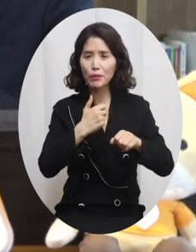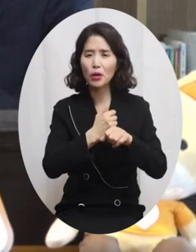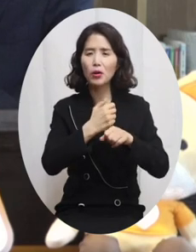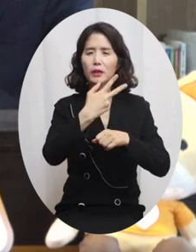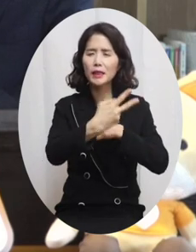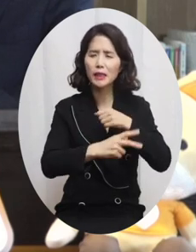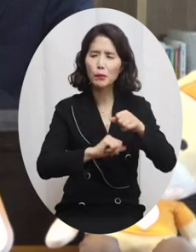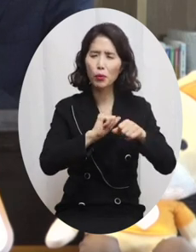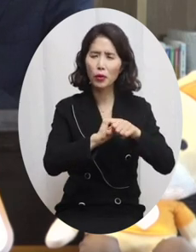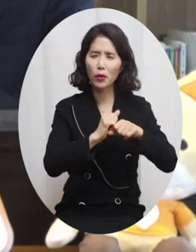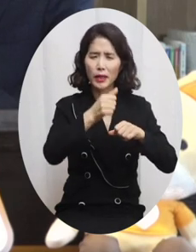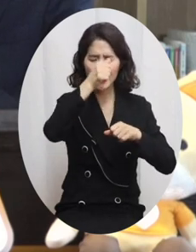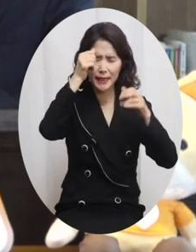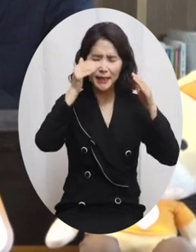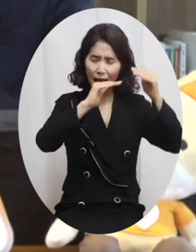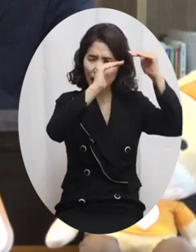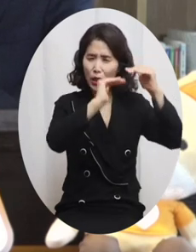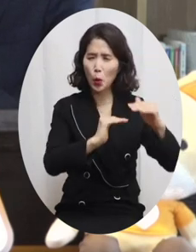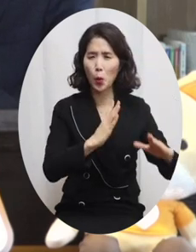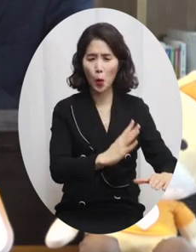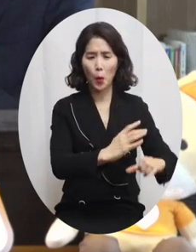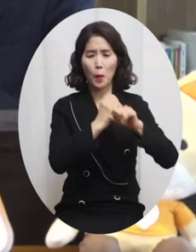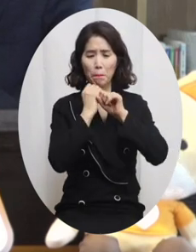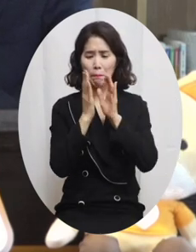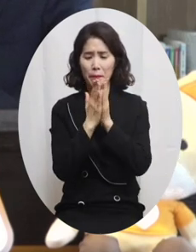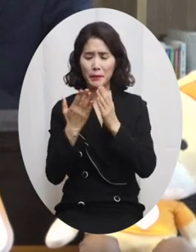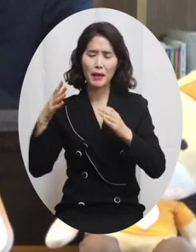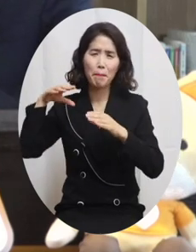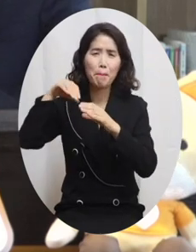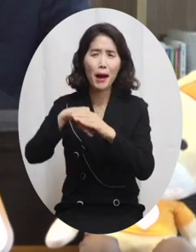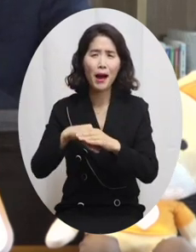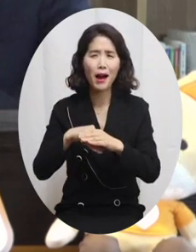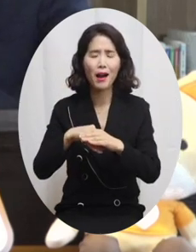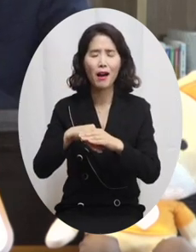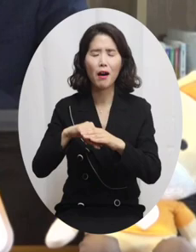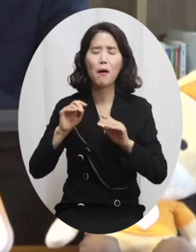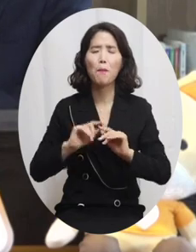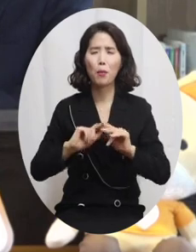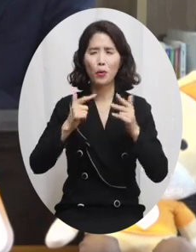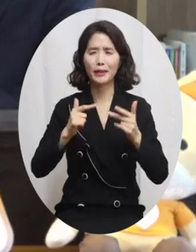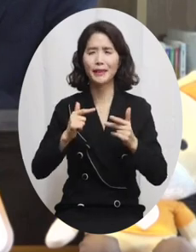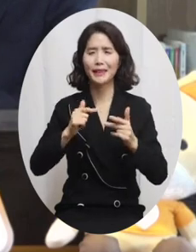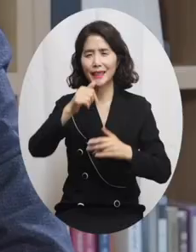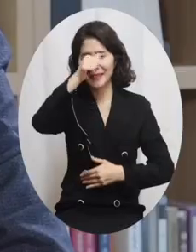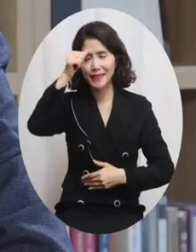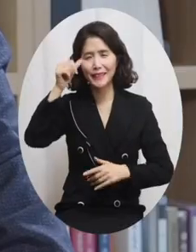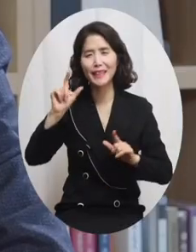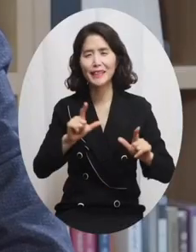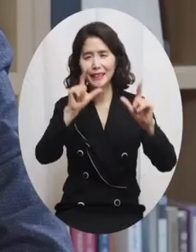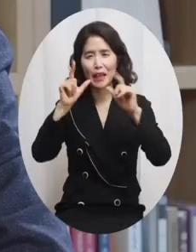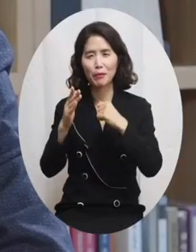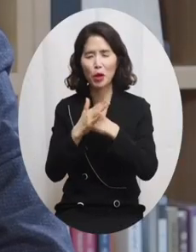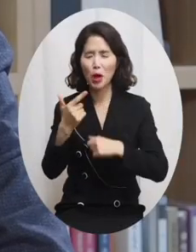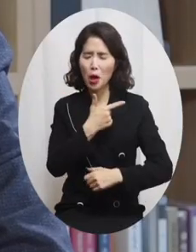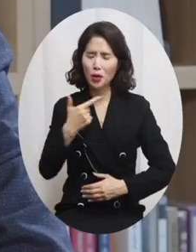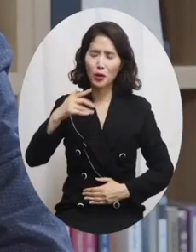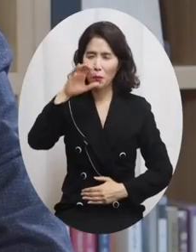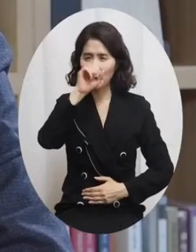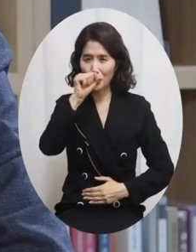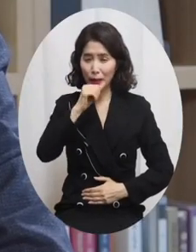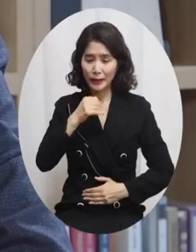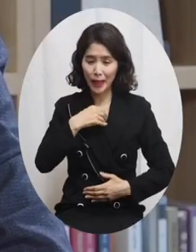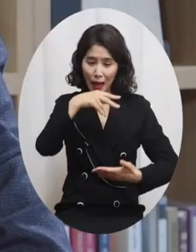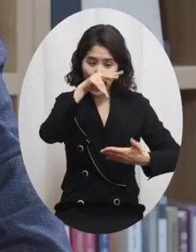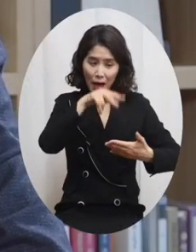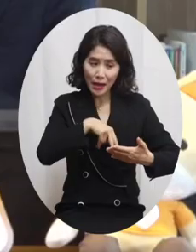75년 응축된 언어다. 네네. 그게 전 인생이 들어있는 거잖아요. 그렇죠, 그래서 너무 좋아하시고 본인이